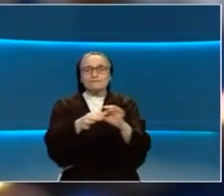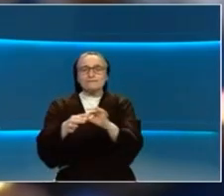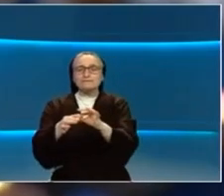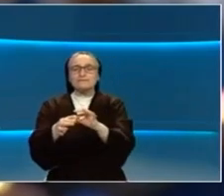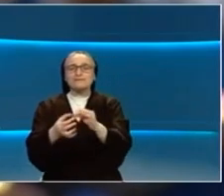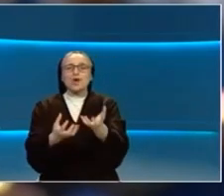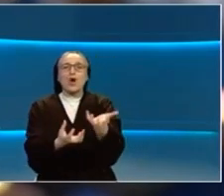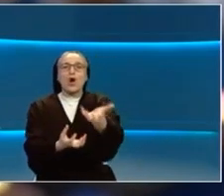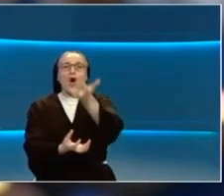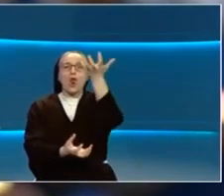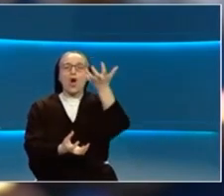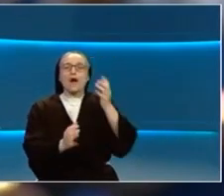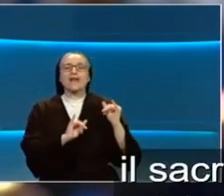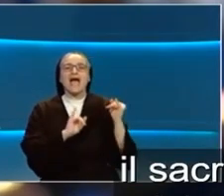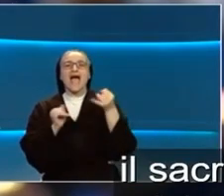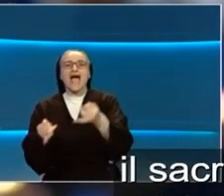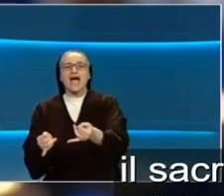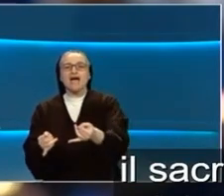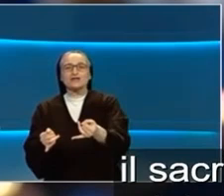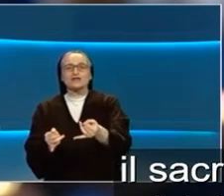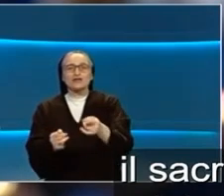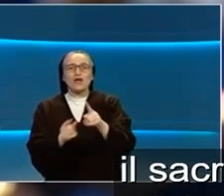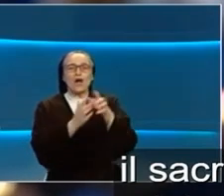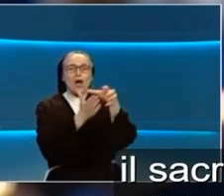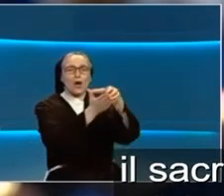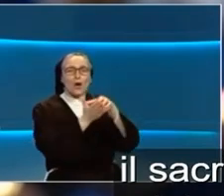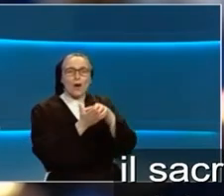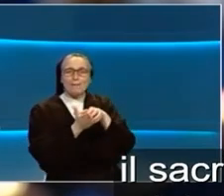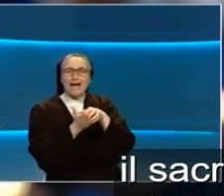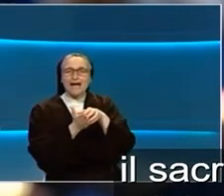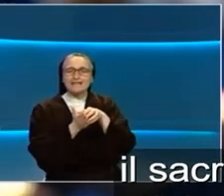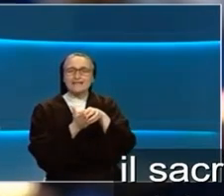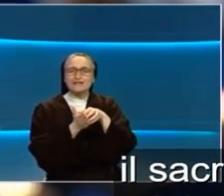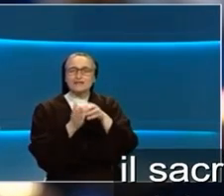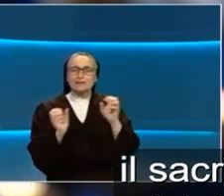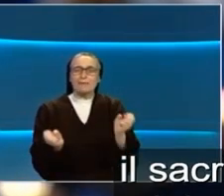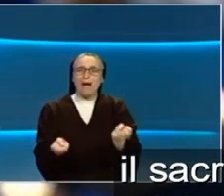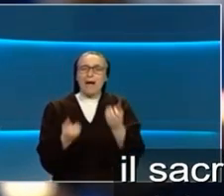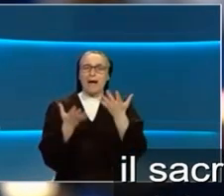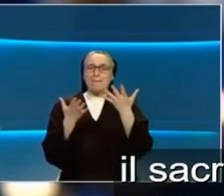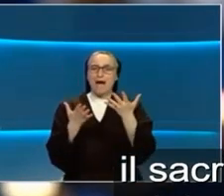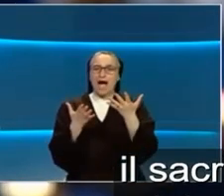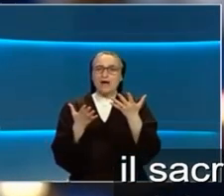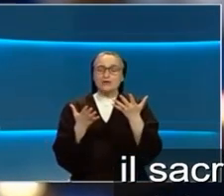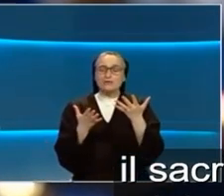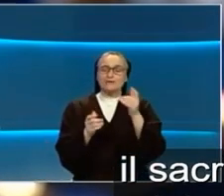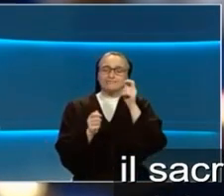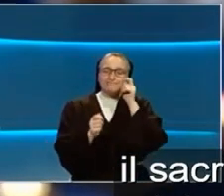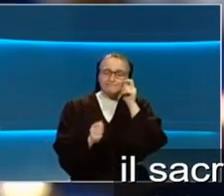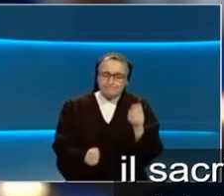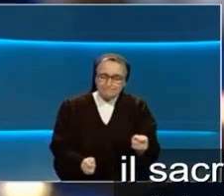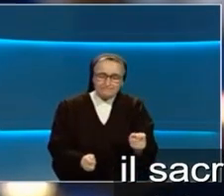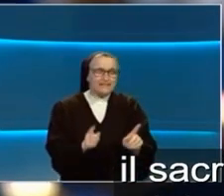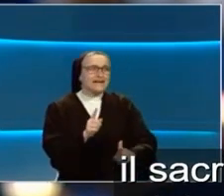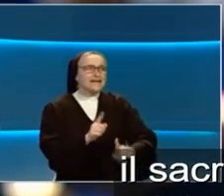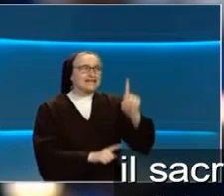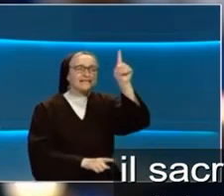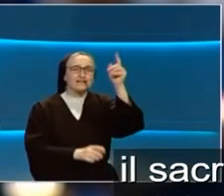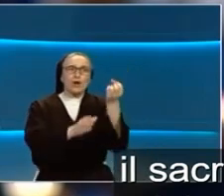novimus, quam in honorem Dei per utilans ignis